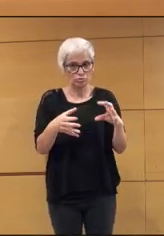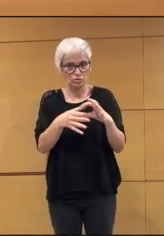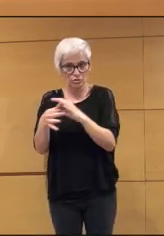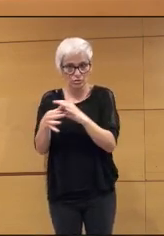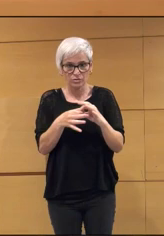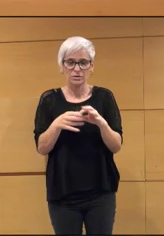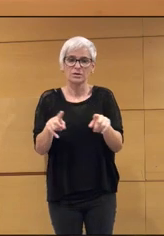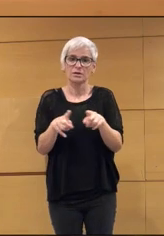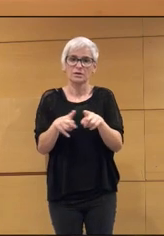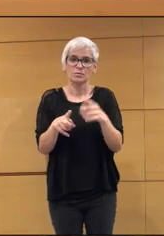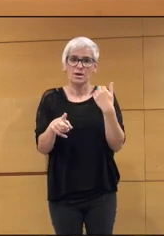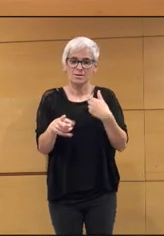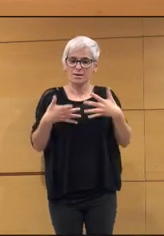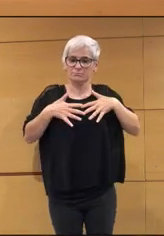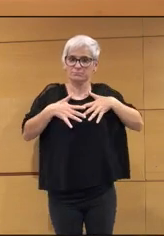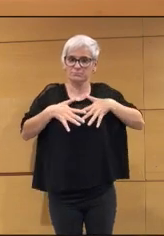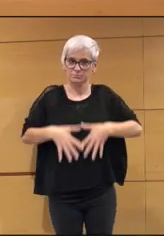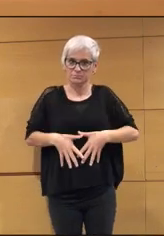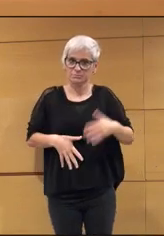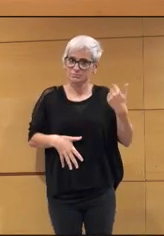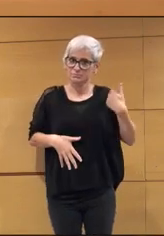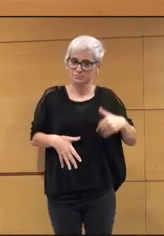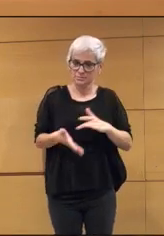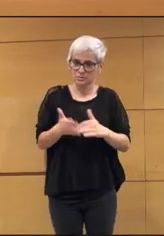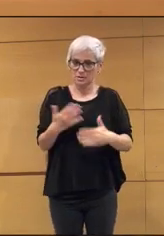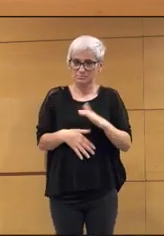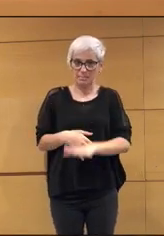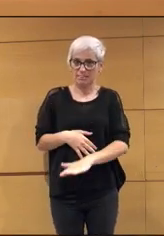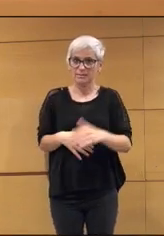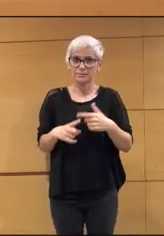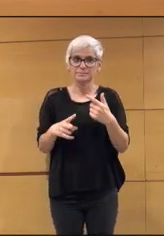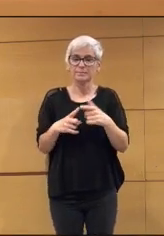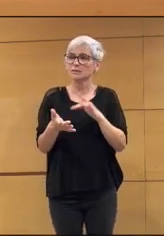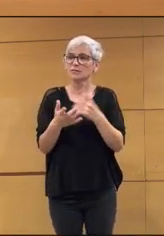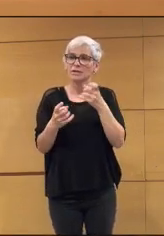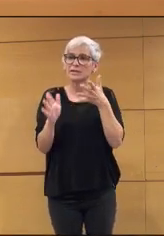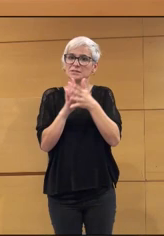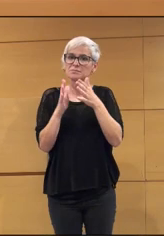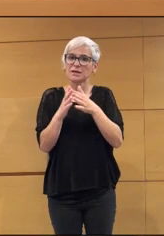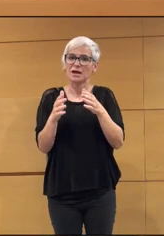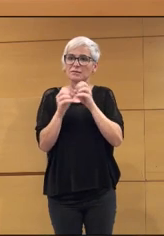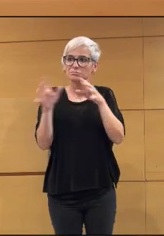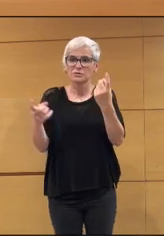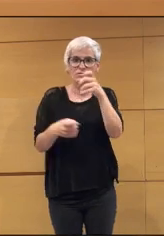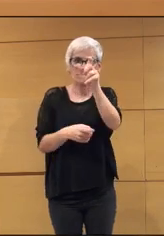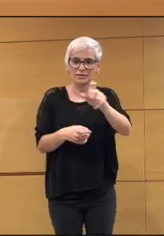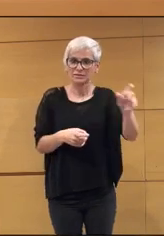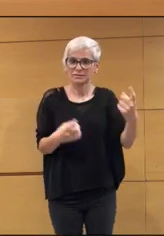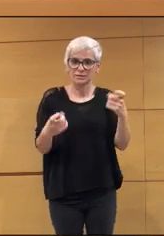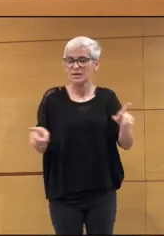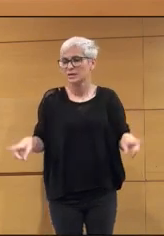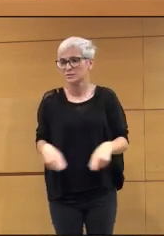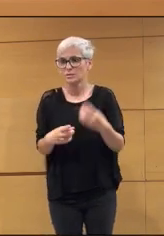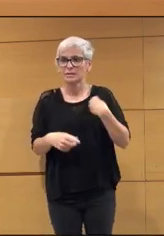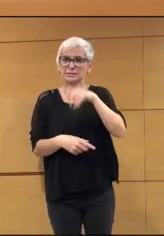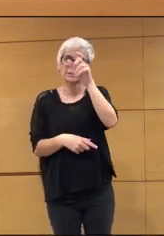una qüestió ja interioritzada, ho interioritzes, ja ho normalitzes moltíssim. No li has d'anar a explicar a ningú. Uh-huh. Independentment de si aquesta